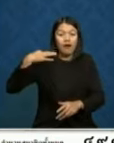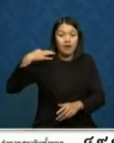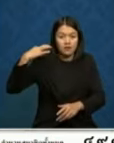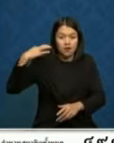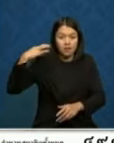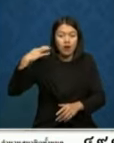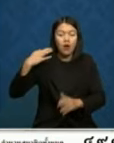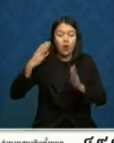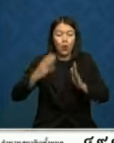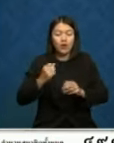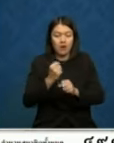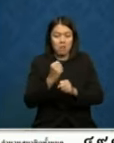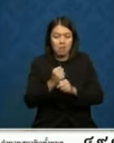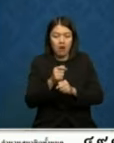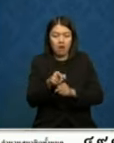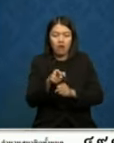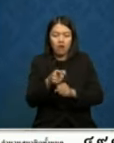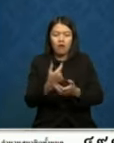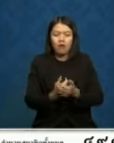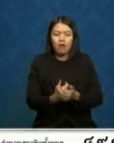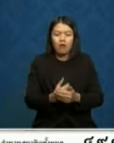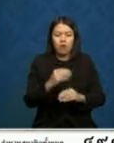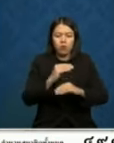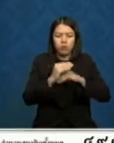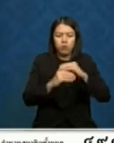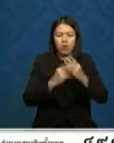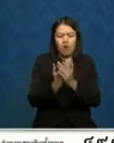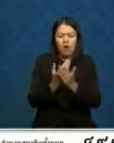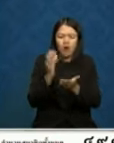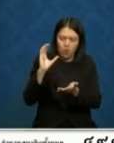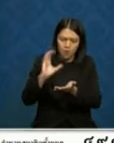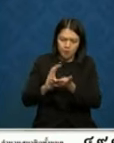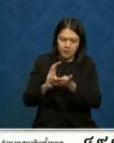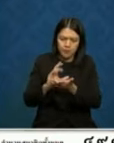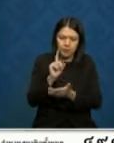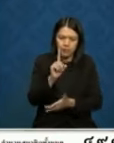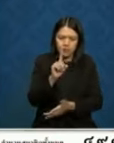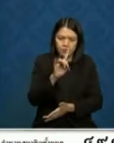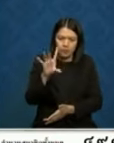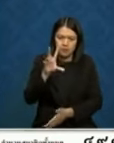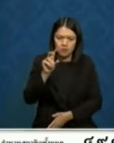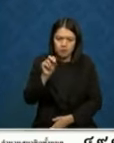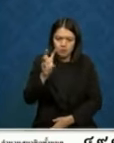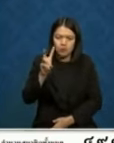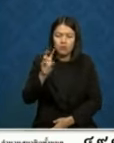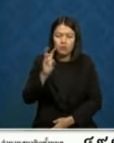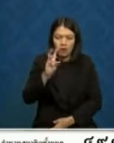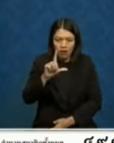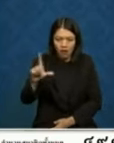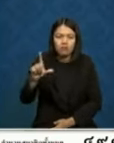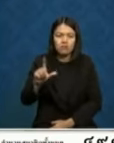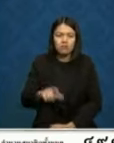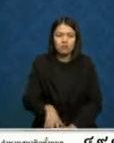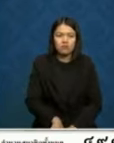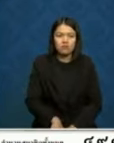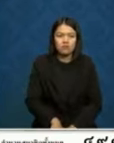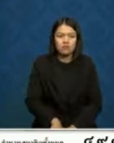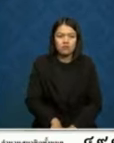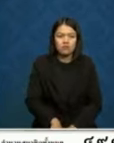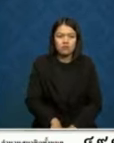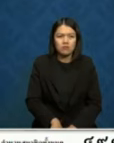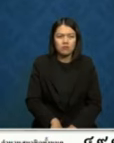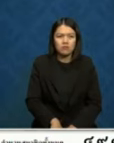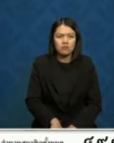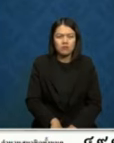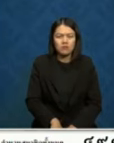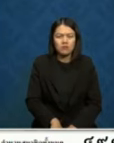และบัณฑิตแรงงานครับโดยโครงการนี้นะครับใช้งบประมาณทั้งหมด136ล้านบาทนะครับซึ่งบอกว่